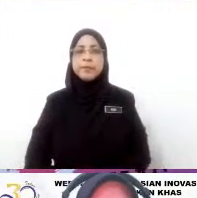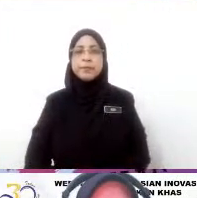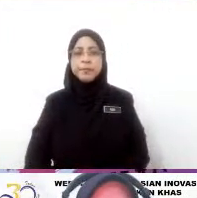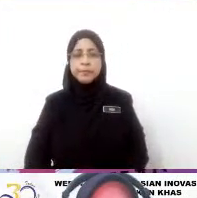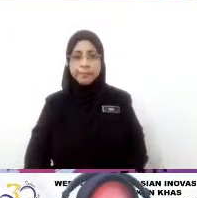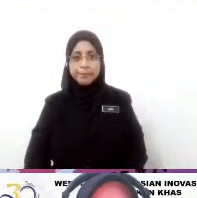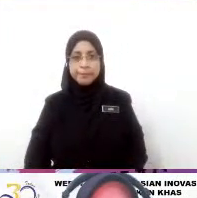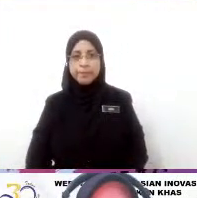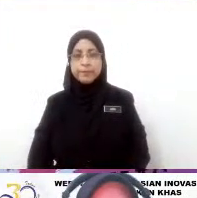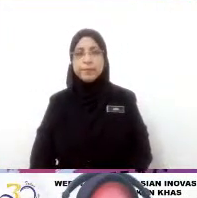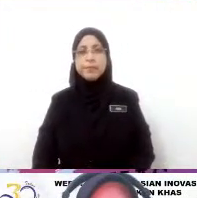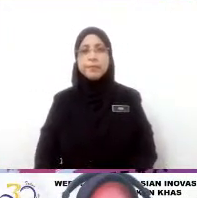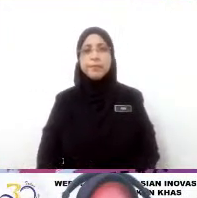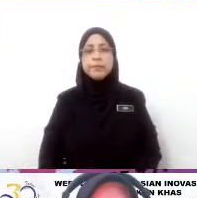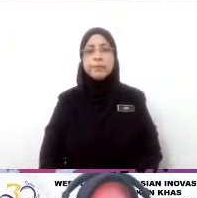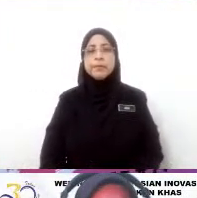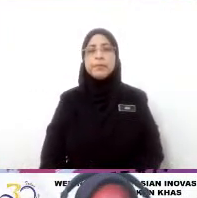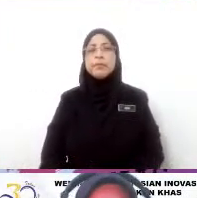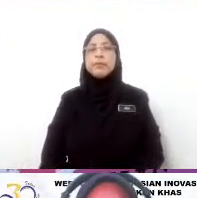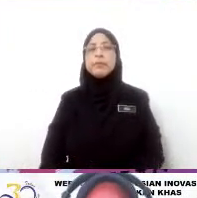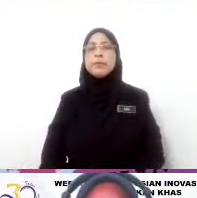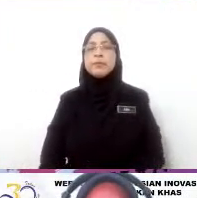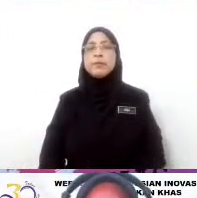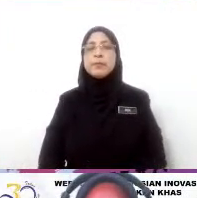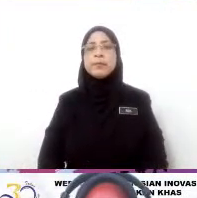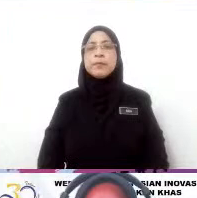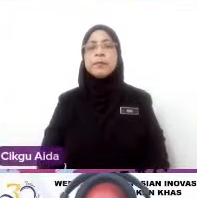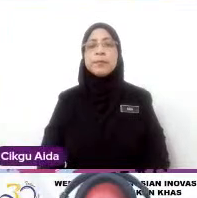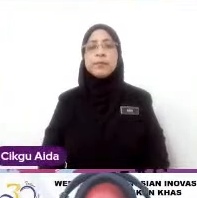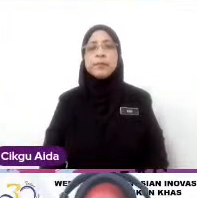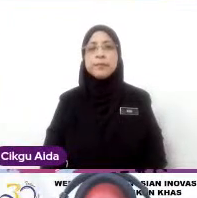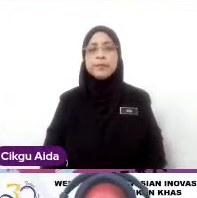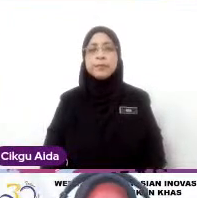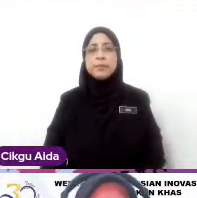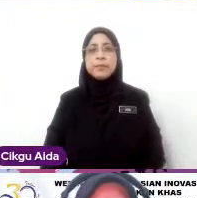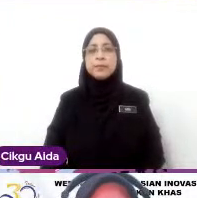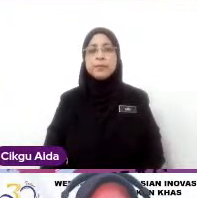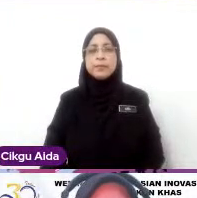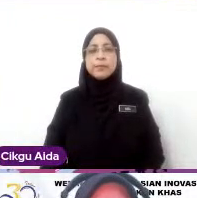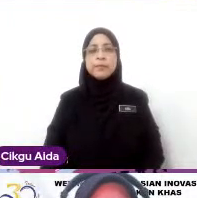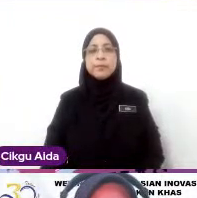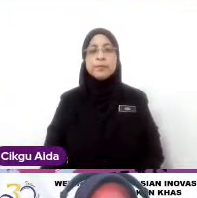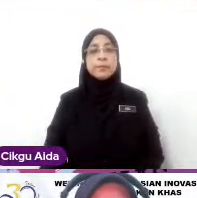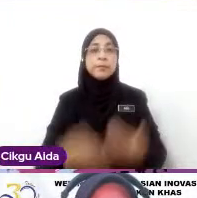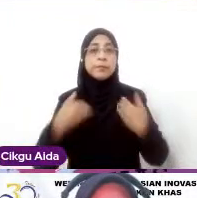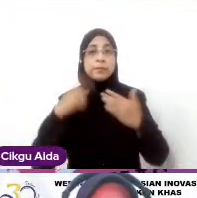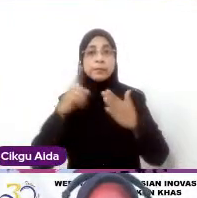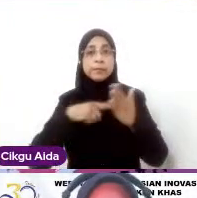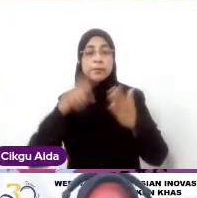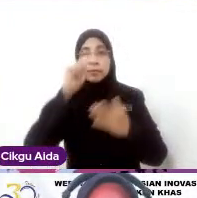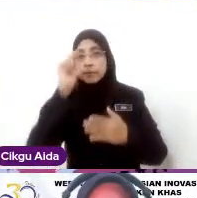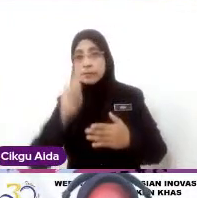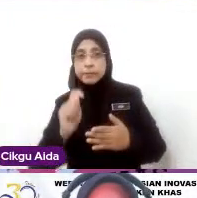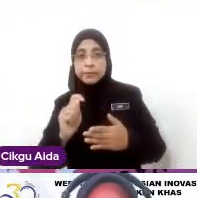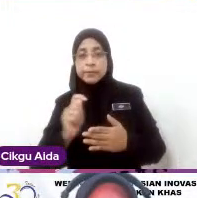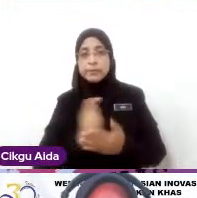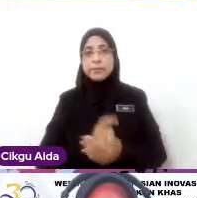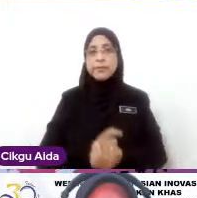Okay, betul. Okay, terima kasih. Itulah. Ada apa-apa lagi?